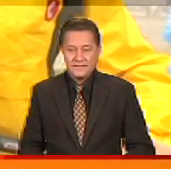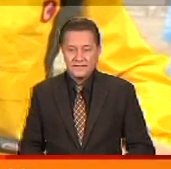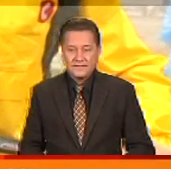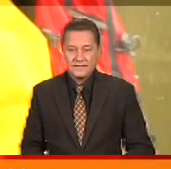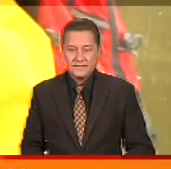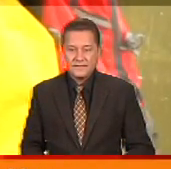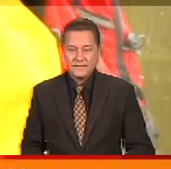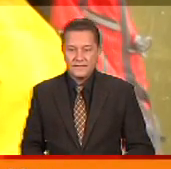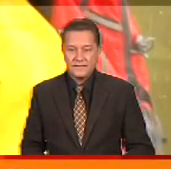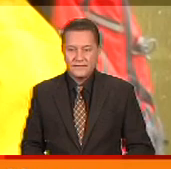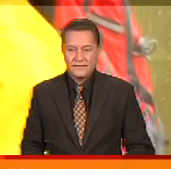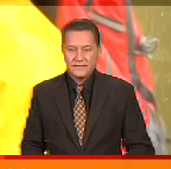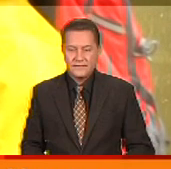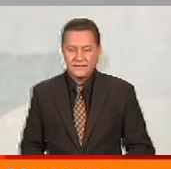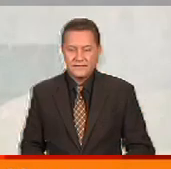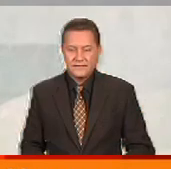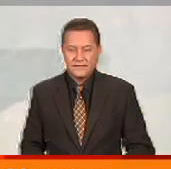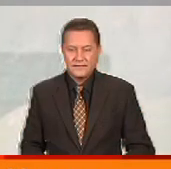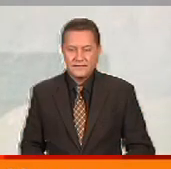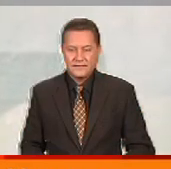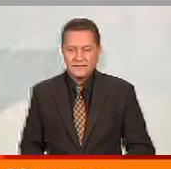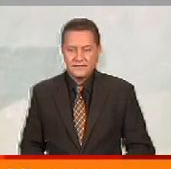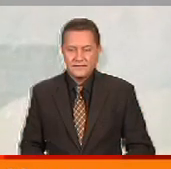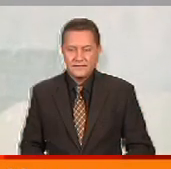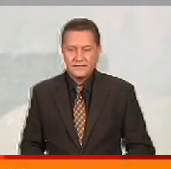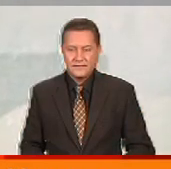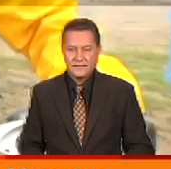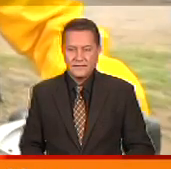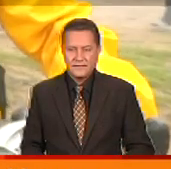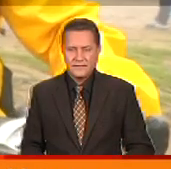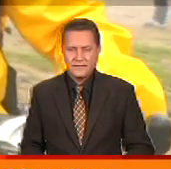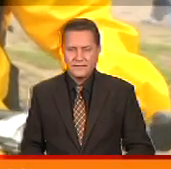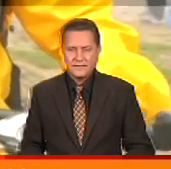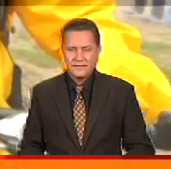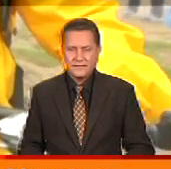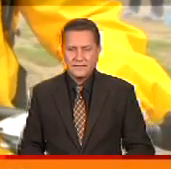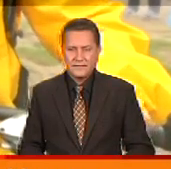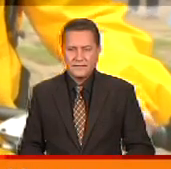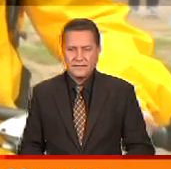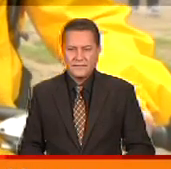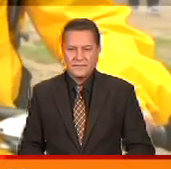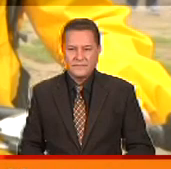що вона червона, лише 2 зірочки. Тобто взагалі майже не складно. Романтика.